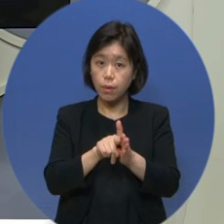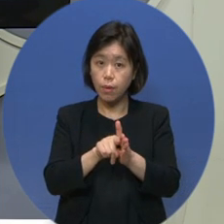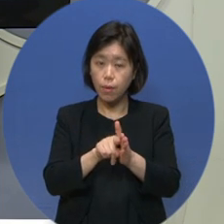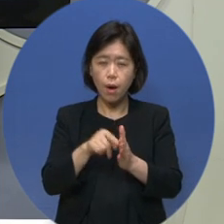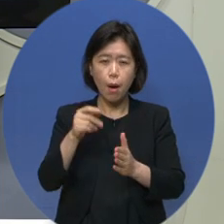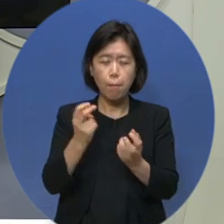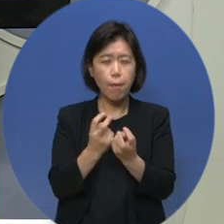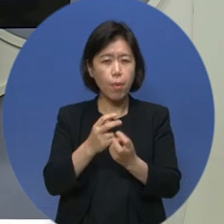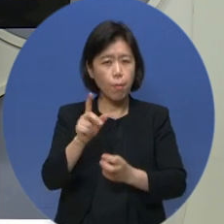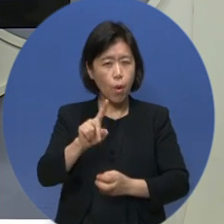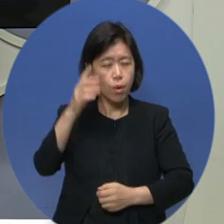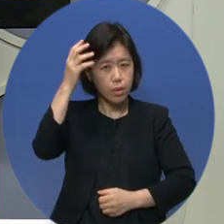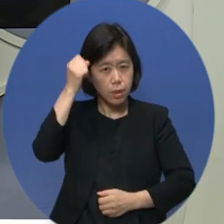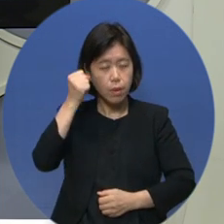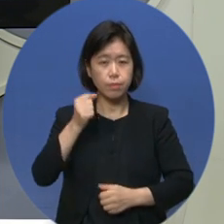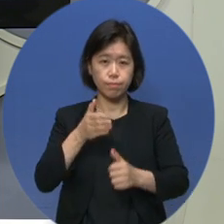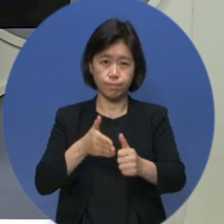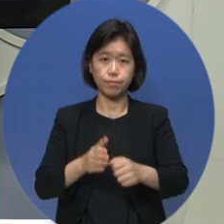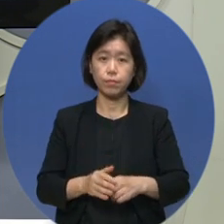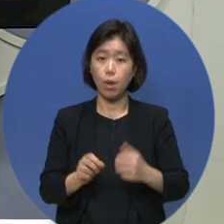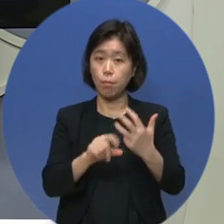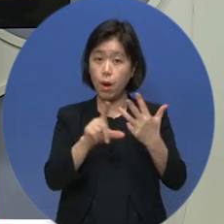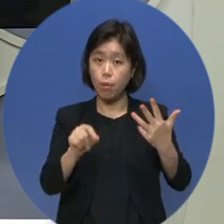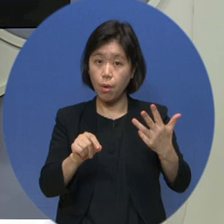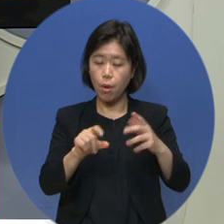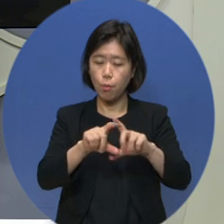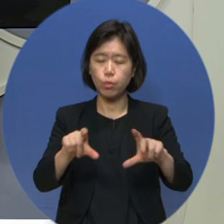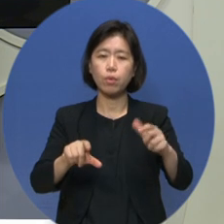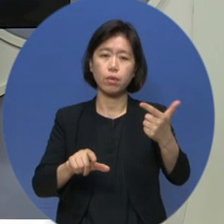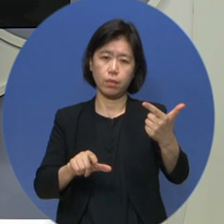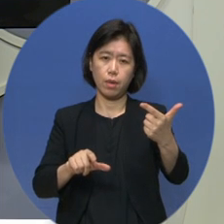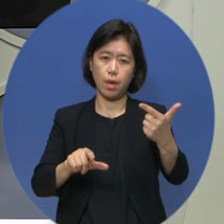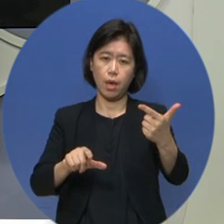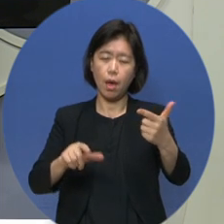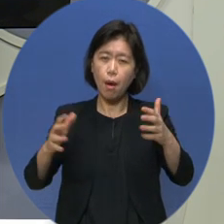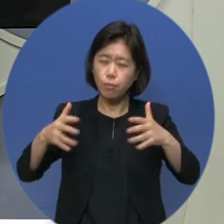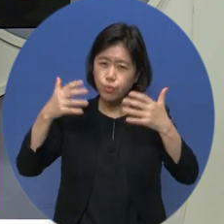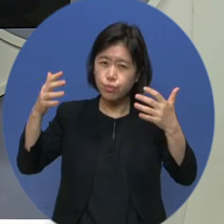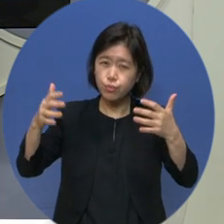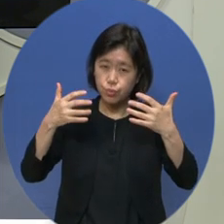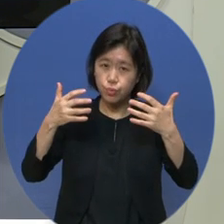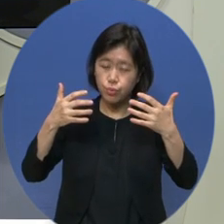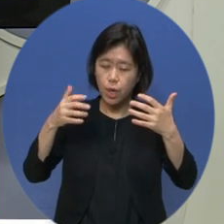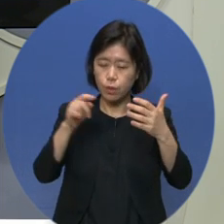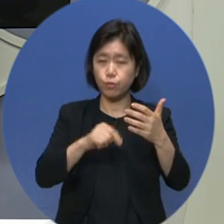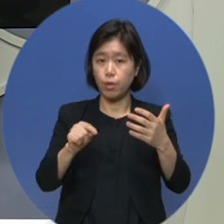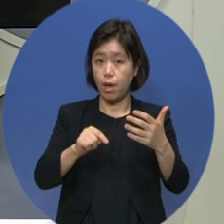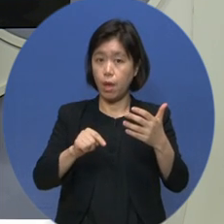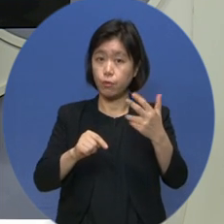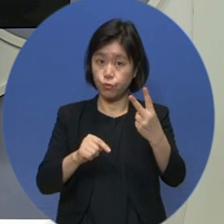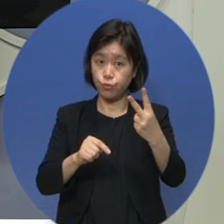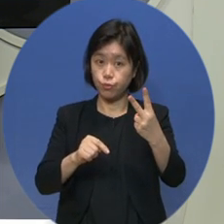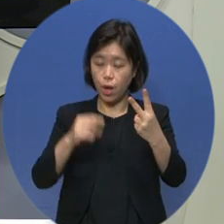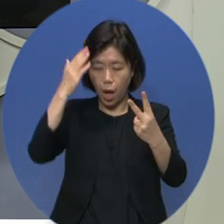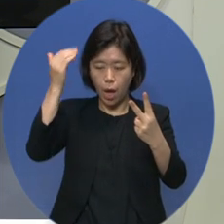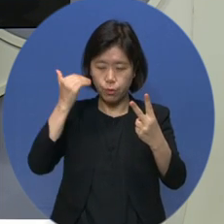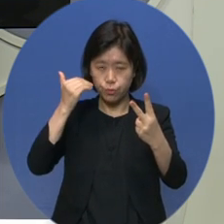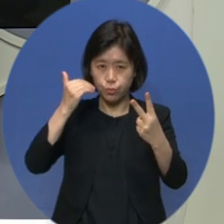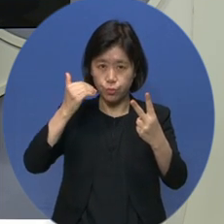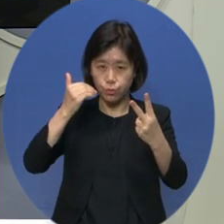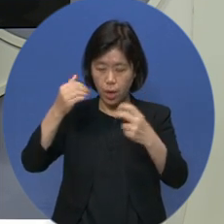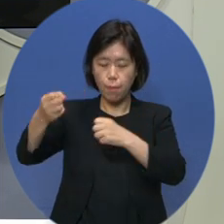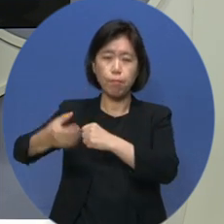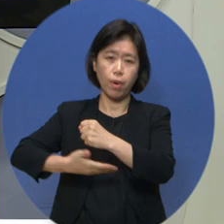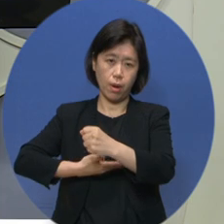하는데요 8월에는 평균 여섯 개의 태풍이 발생해 2개 정도가 우리나라에 영향을 주고 해 포피의 역시